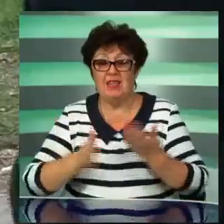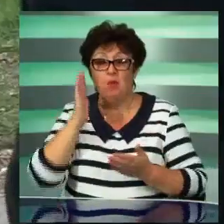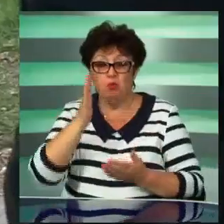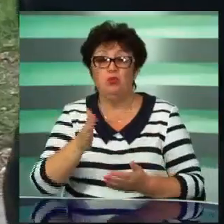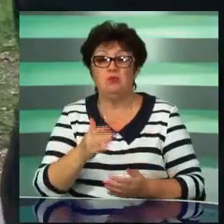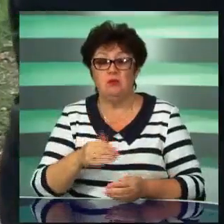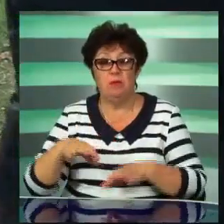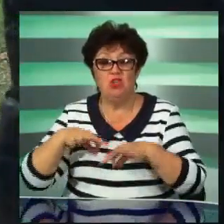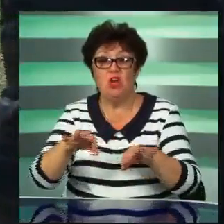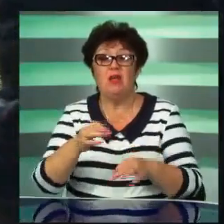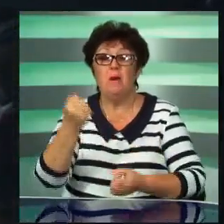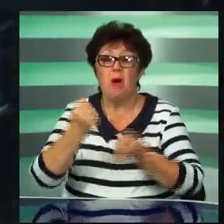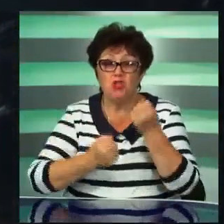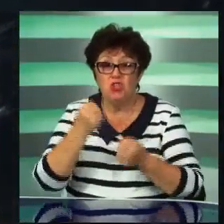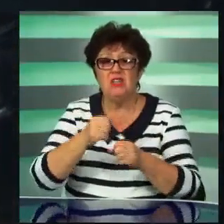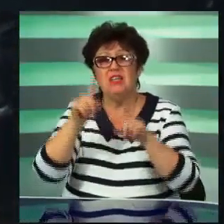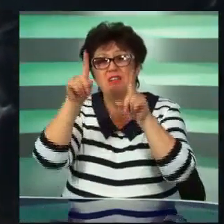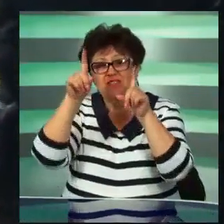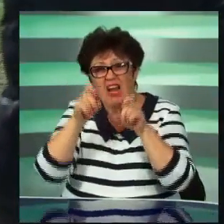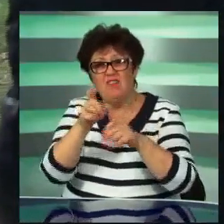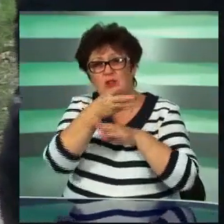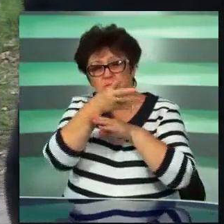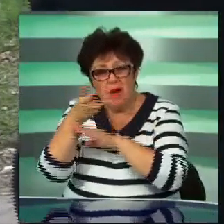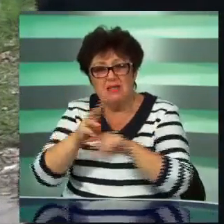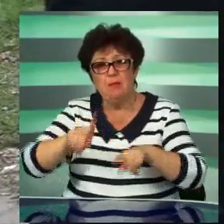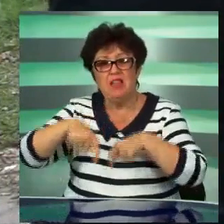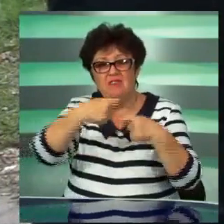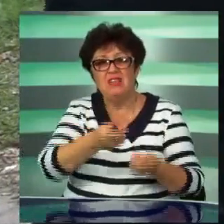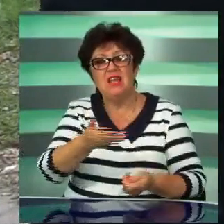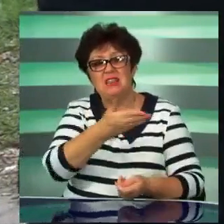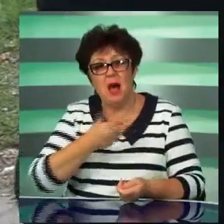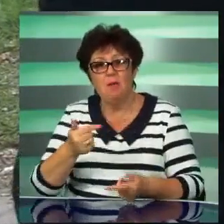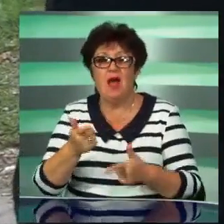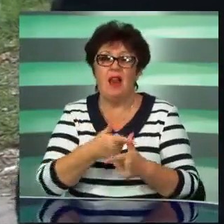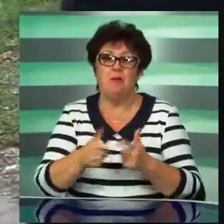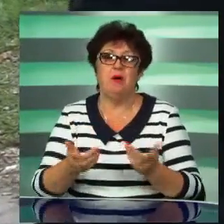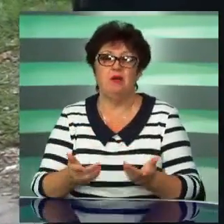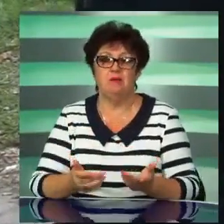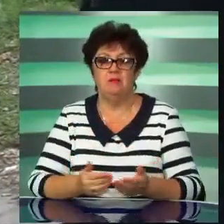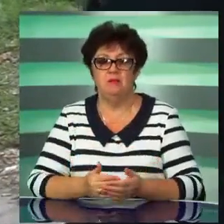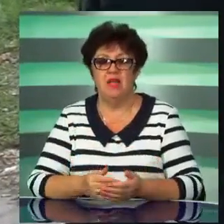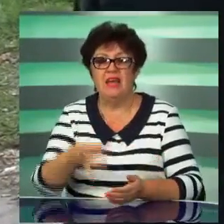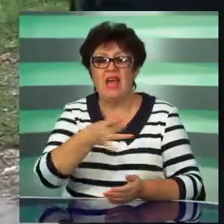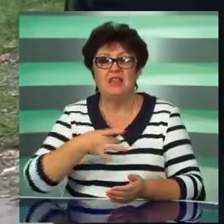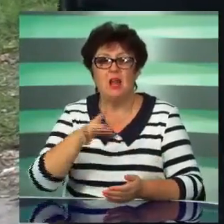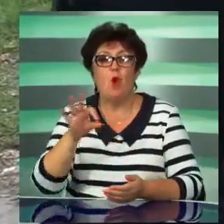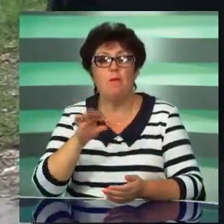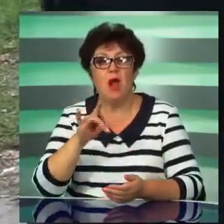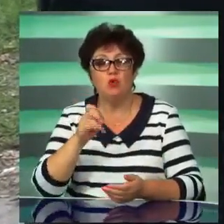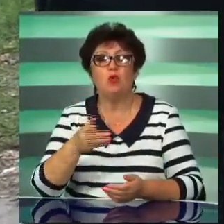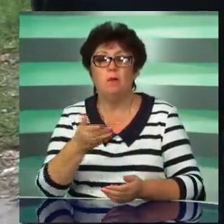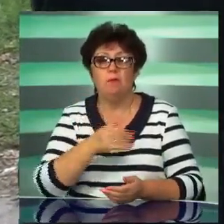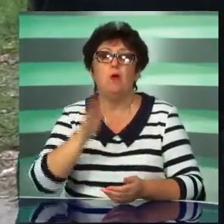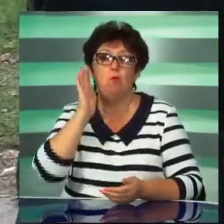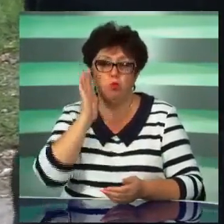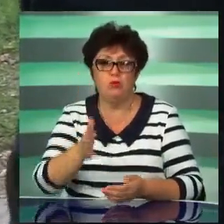подъезжать машина, фотографируйте, снимайте, передавайте либо нам, либо региональному оператору. И мы тогда